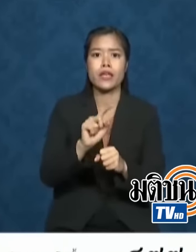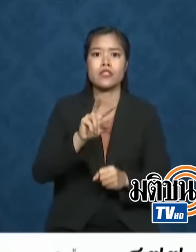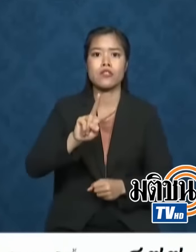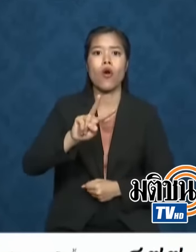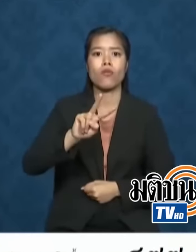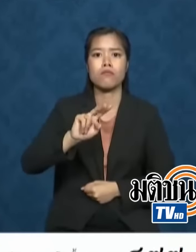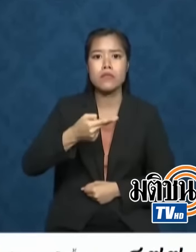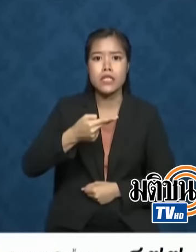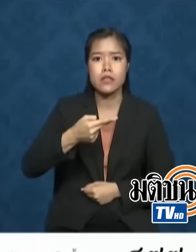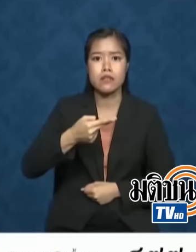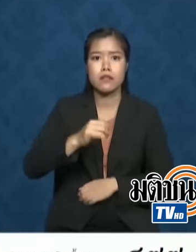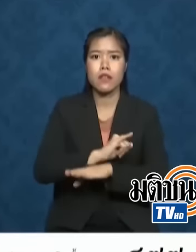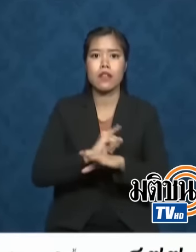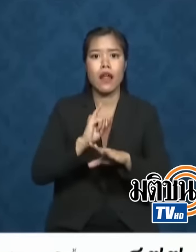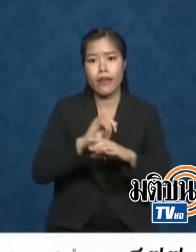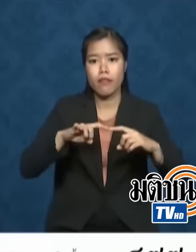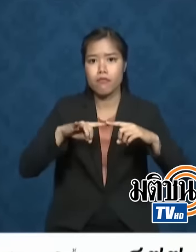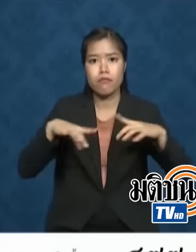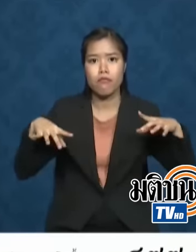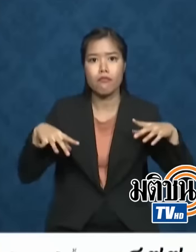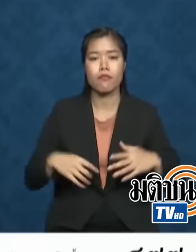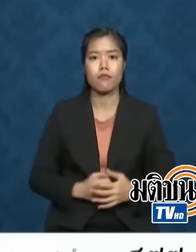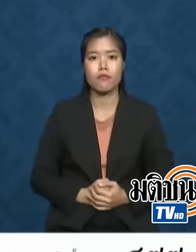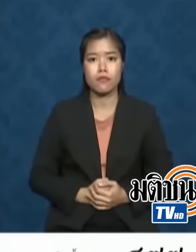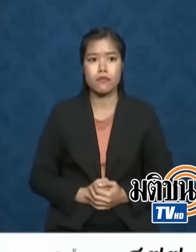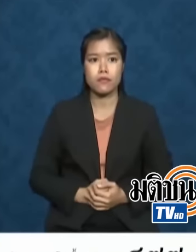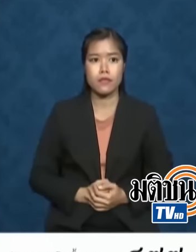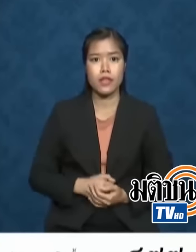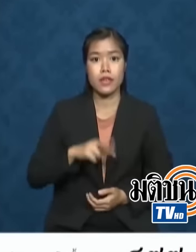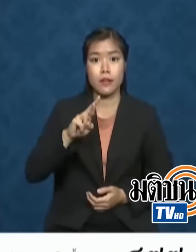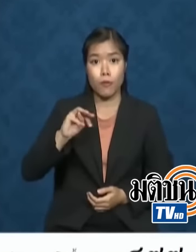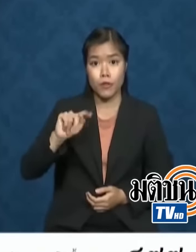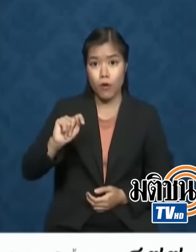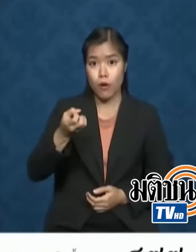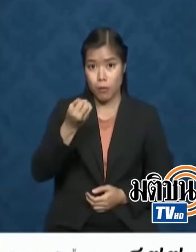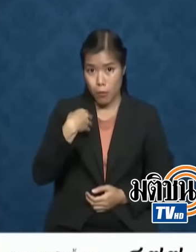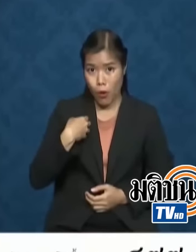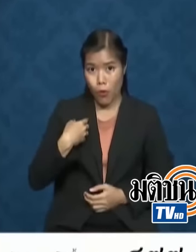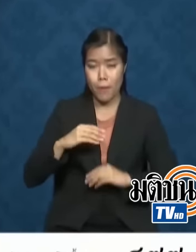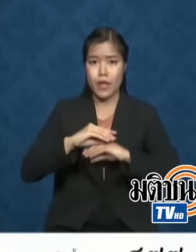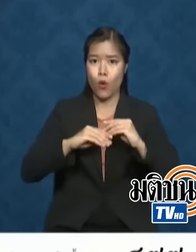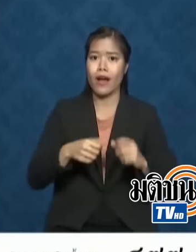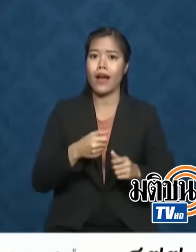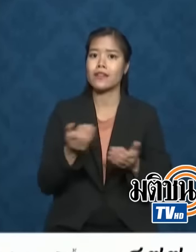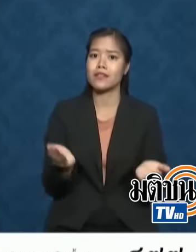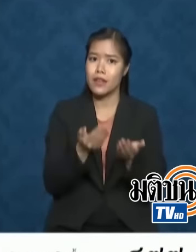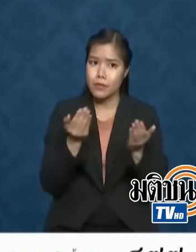ไว้นี่นะท่านรัฐมนตรีอาจจะพูดว่าเรามีโครงการส่งเสริมเกษตรกรไม่เผา 9.7 ล้านมีโครงการเฝ้าระวัง